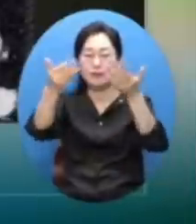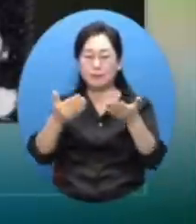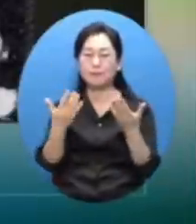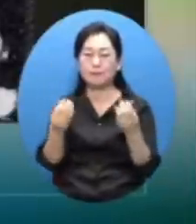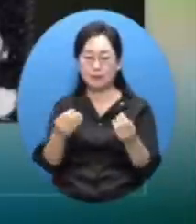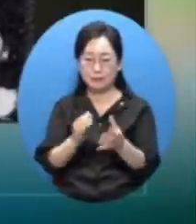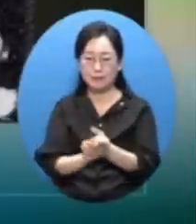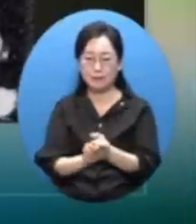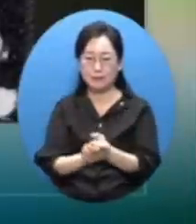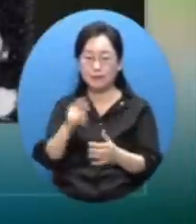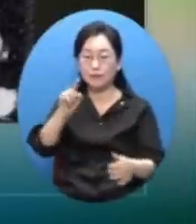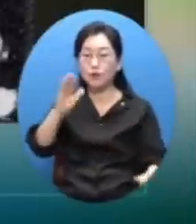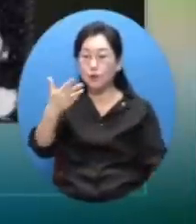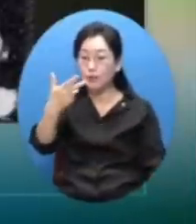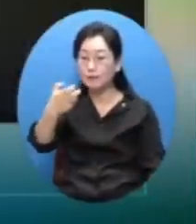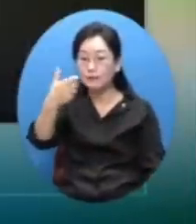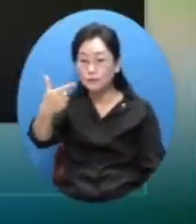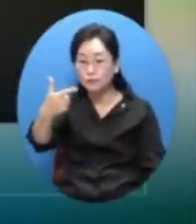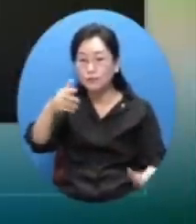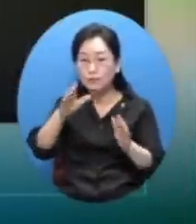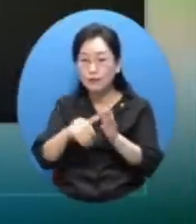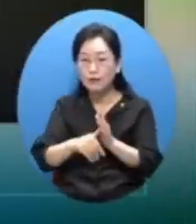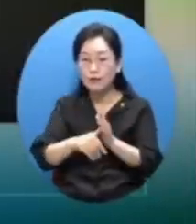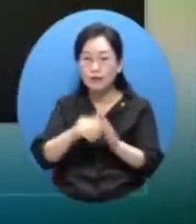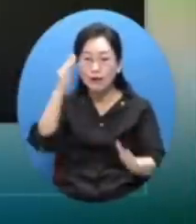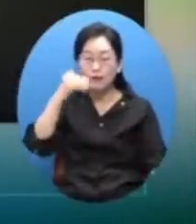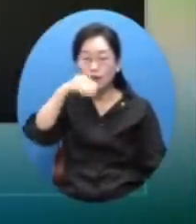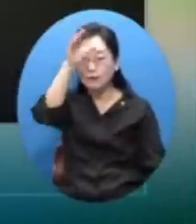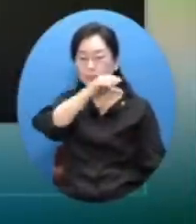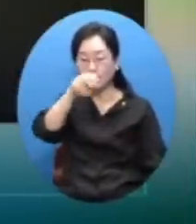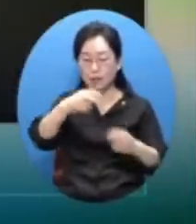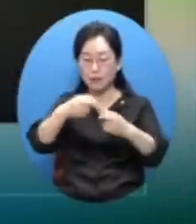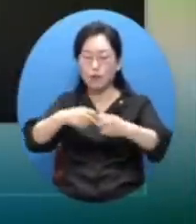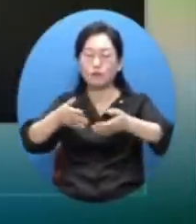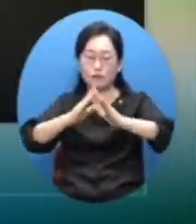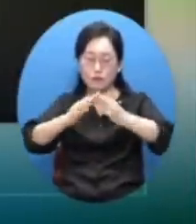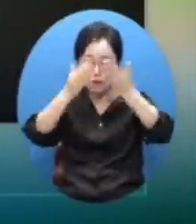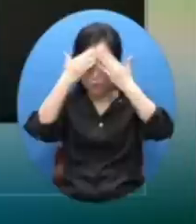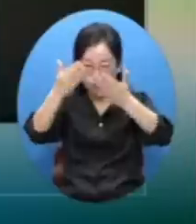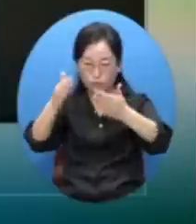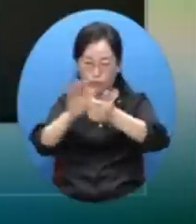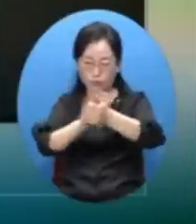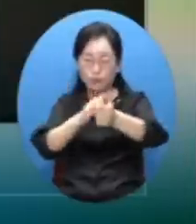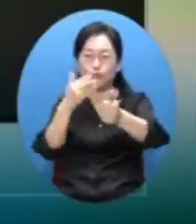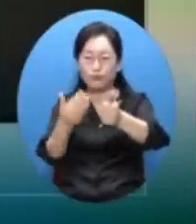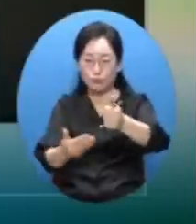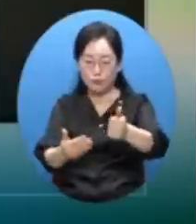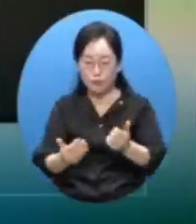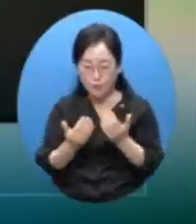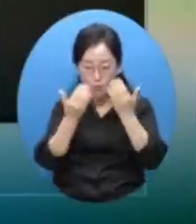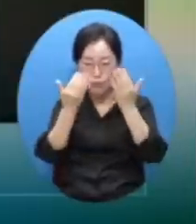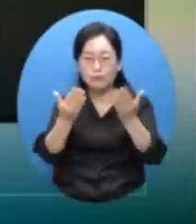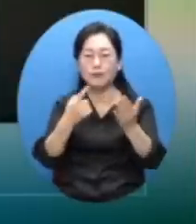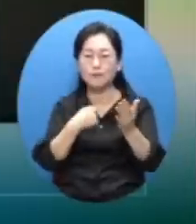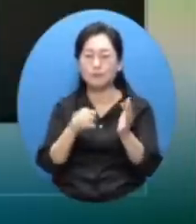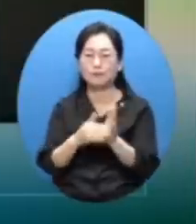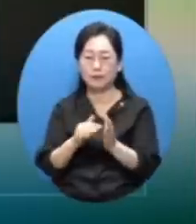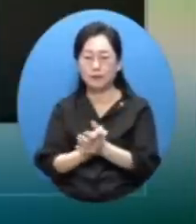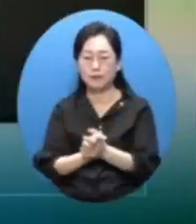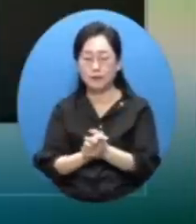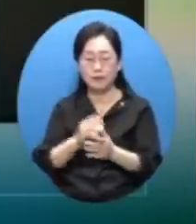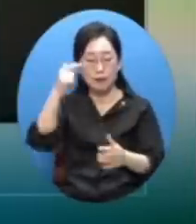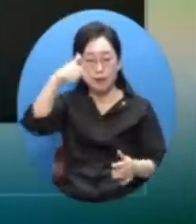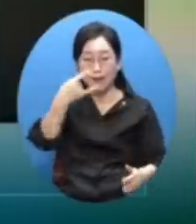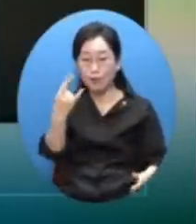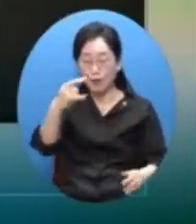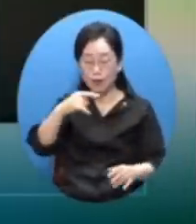수상했습니다. 1976년에 청취자병원을 설립하여 무료 진료에 나선 중 천적인 봉사의 삶을 살았습니다. 뇌경색으로